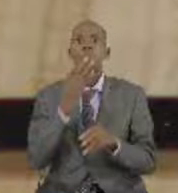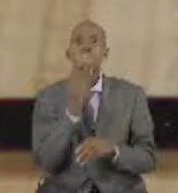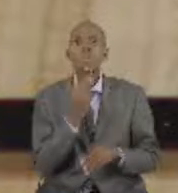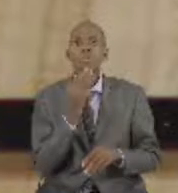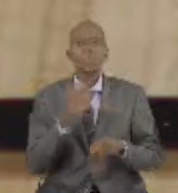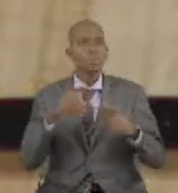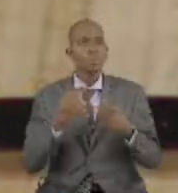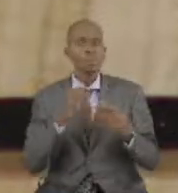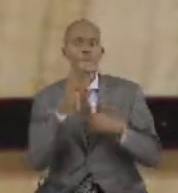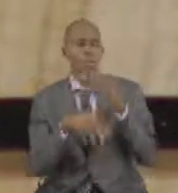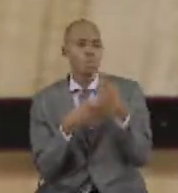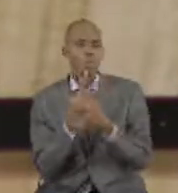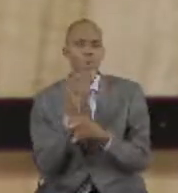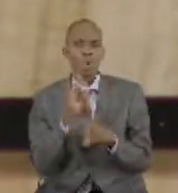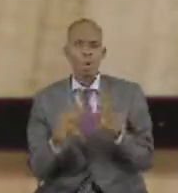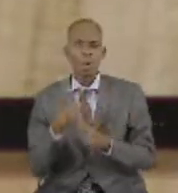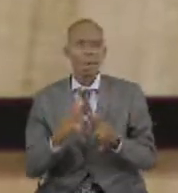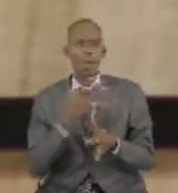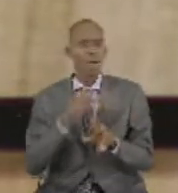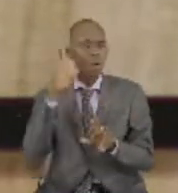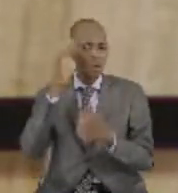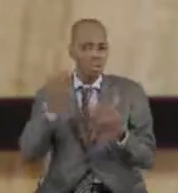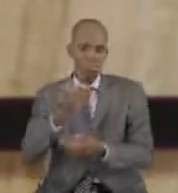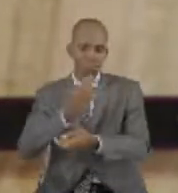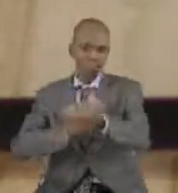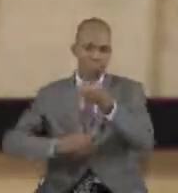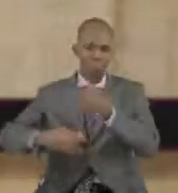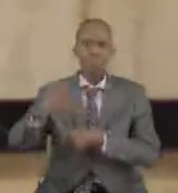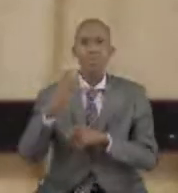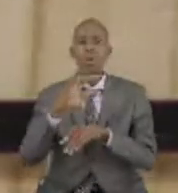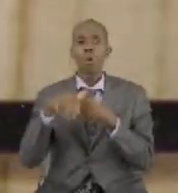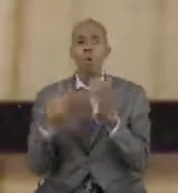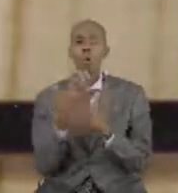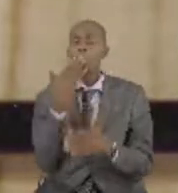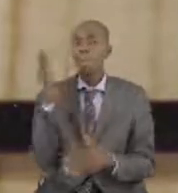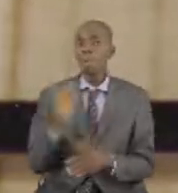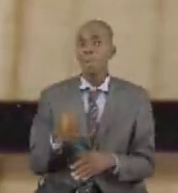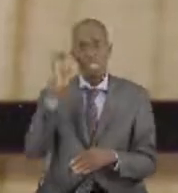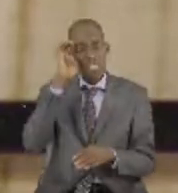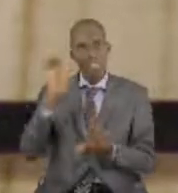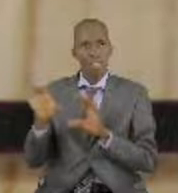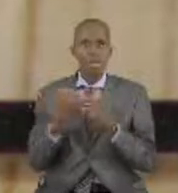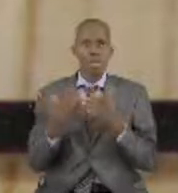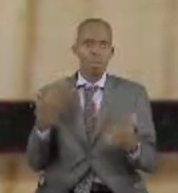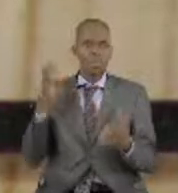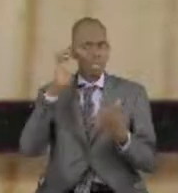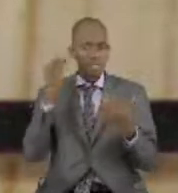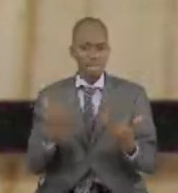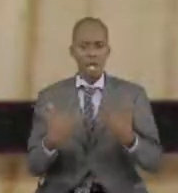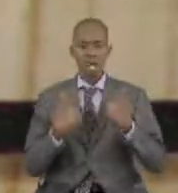rois, les païens. Maintenant, il va intervertir tout le mal qu'il faisait. Il a tellement l'amour pour